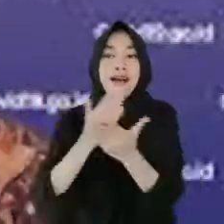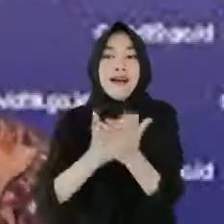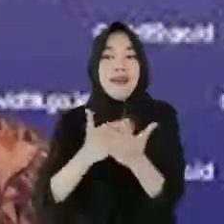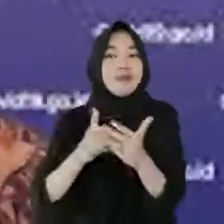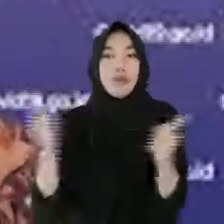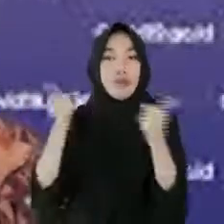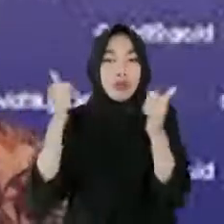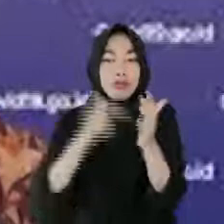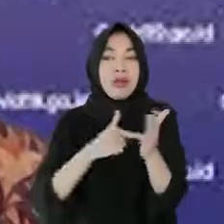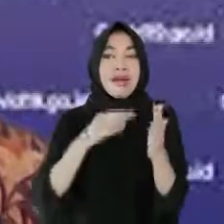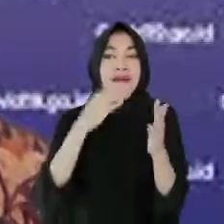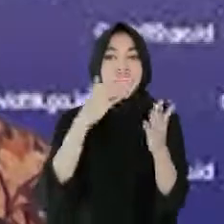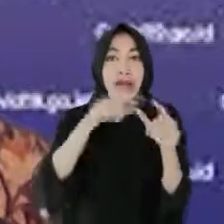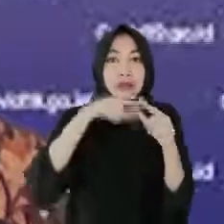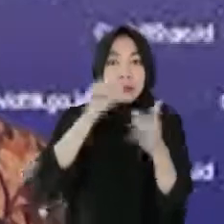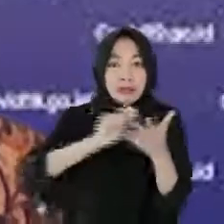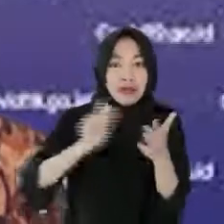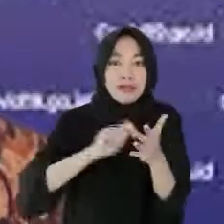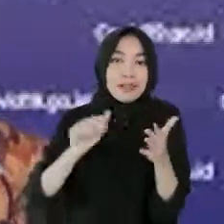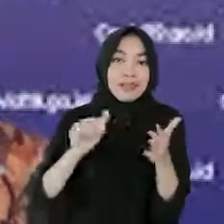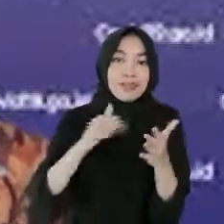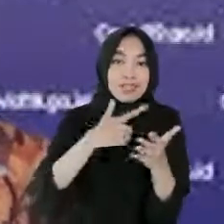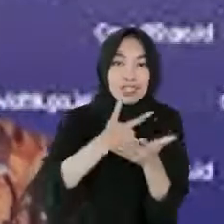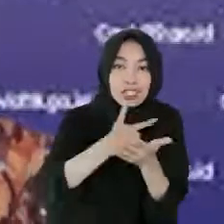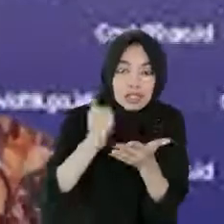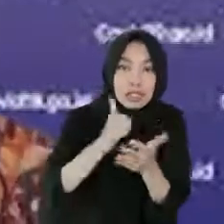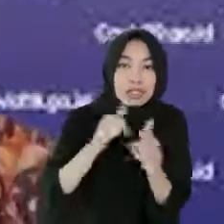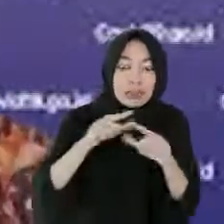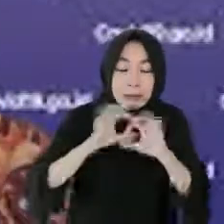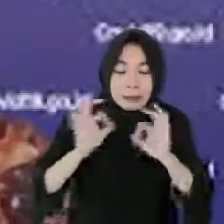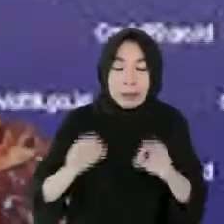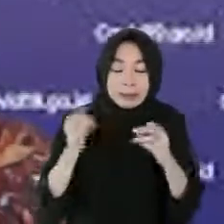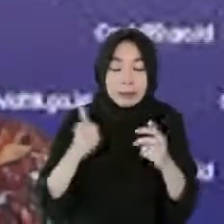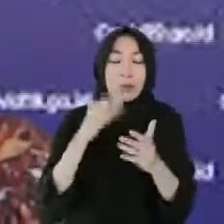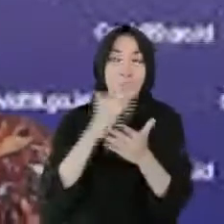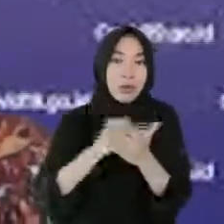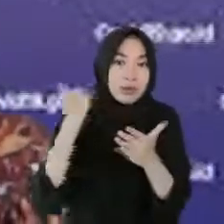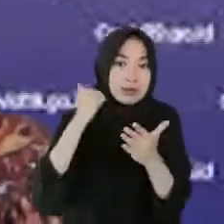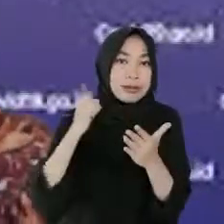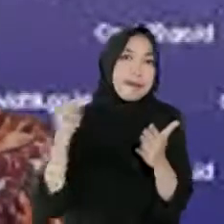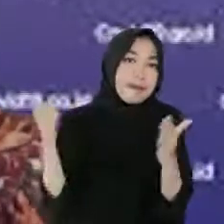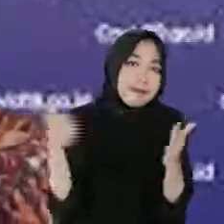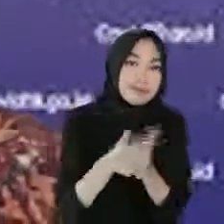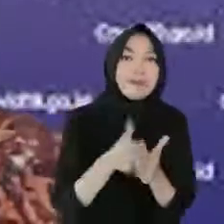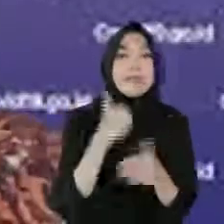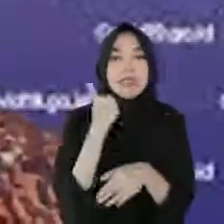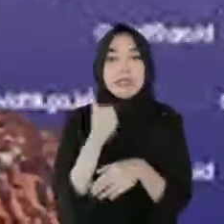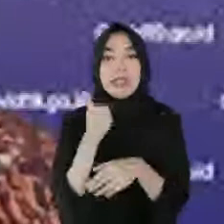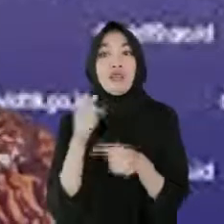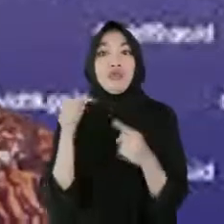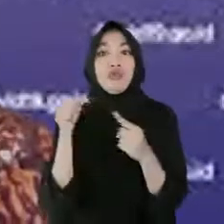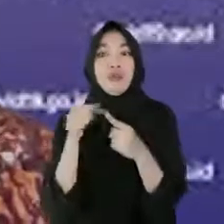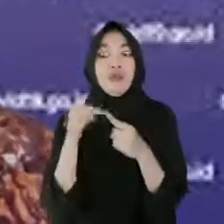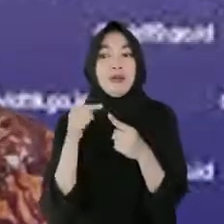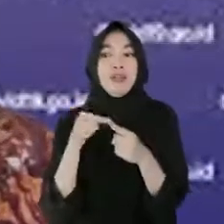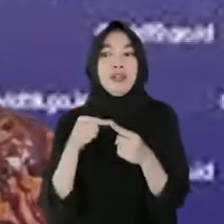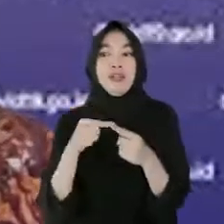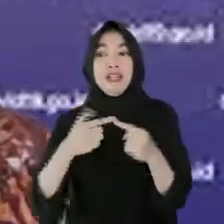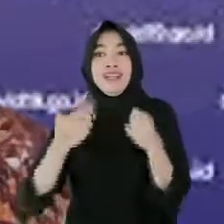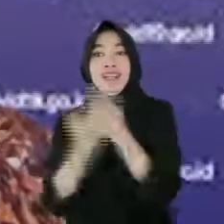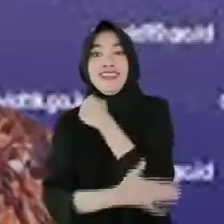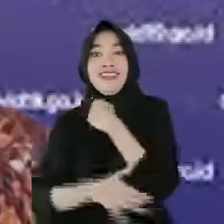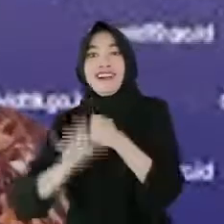administrasi juga di dalam konteks penegakan protokol kesehatan sehingga Indonesia benar-benar